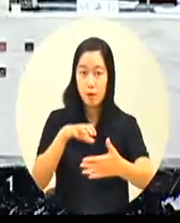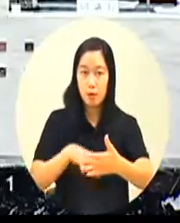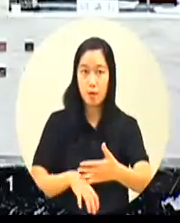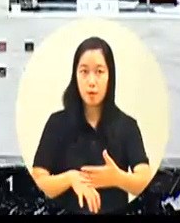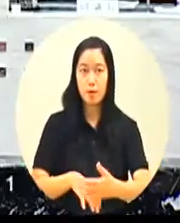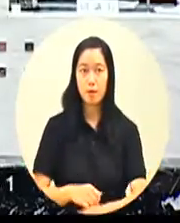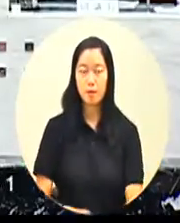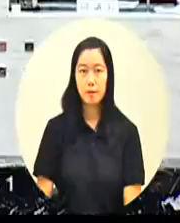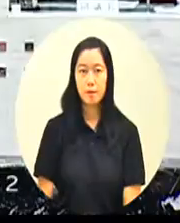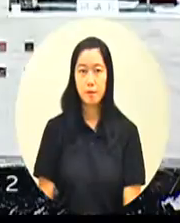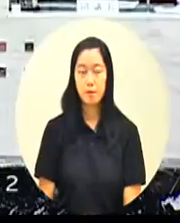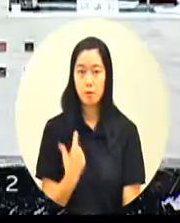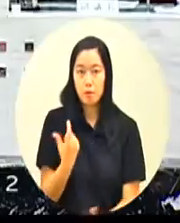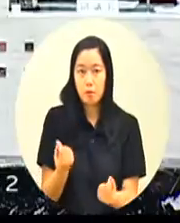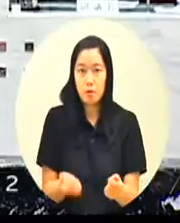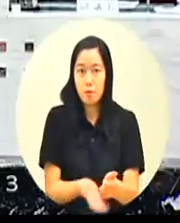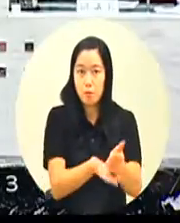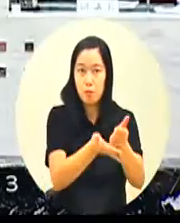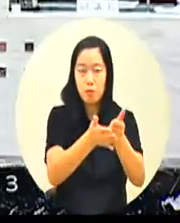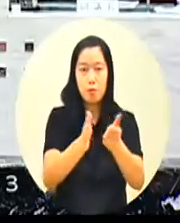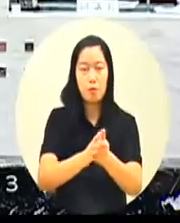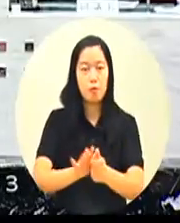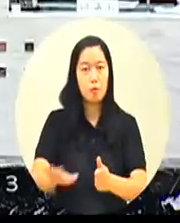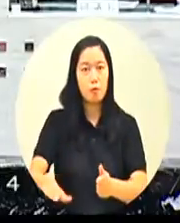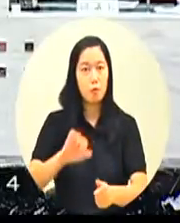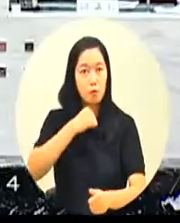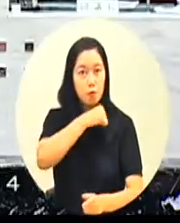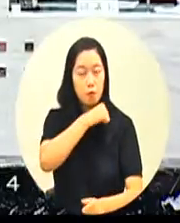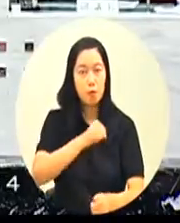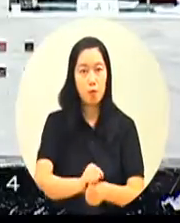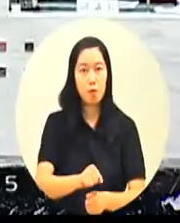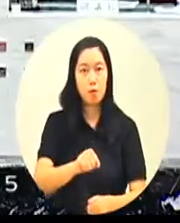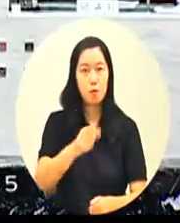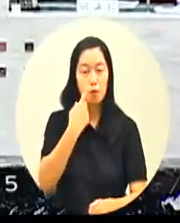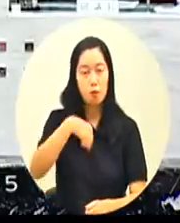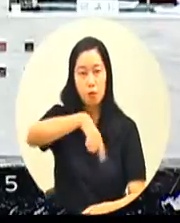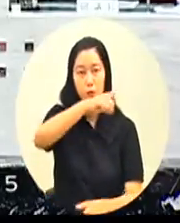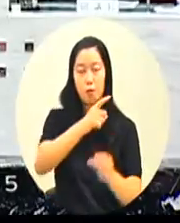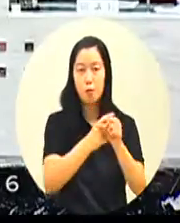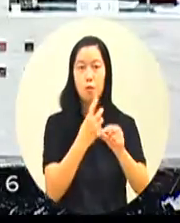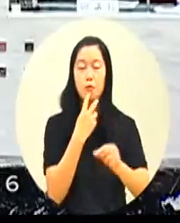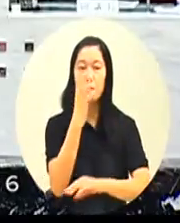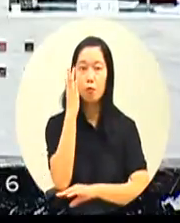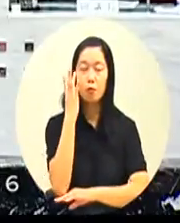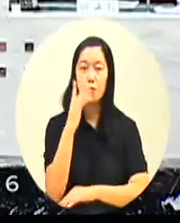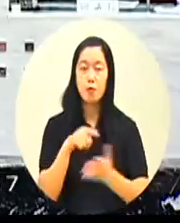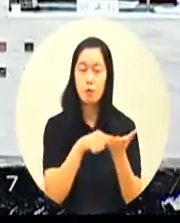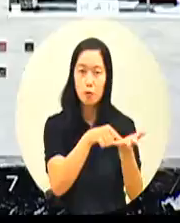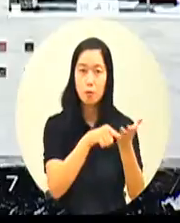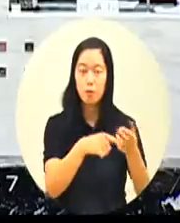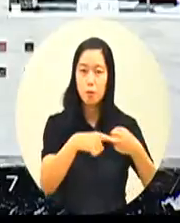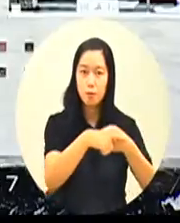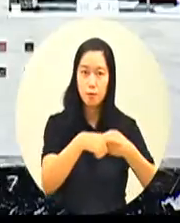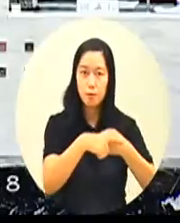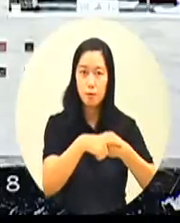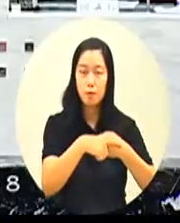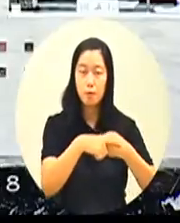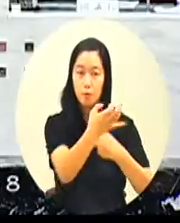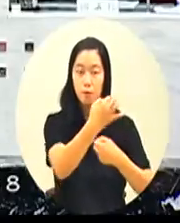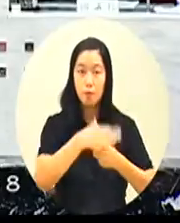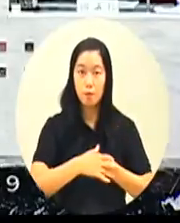们鼓励我们的在地企业到中央去争取各种的研发经费补助，还有我们的那